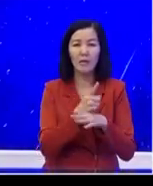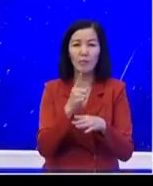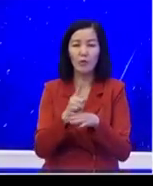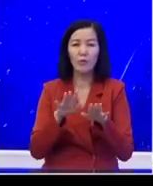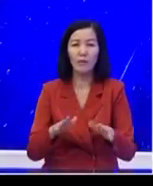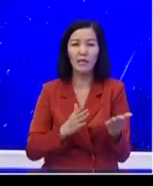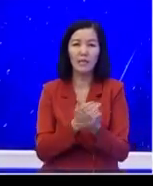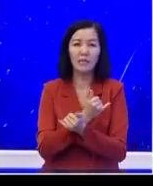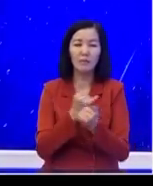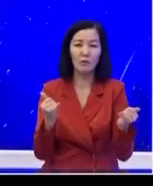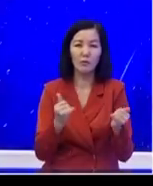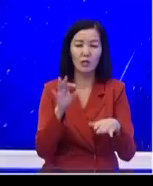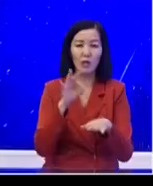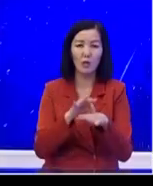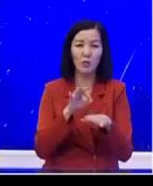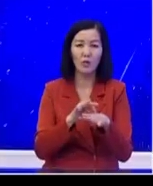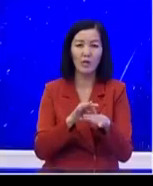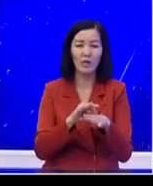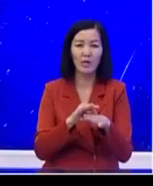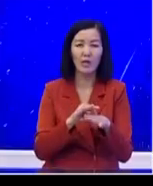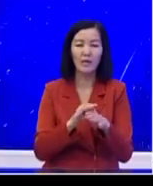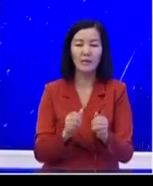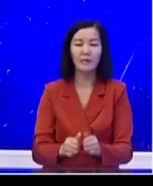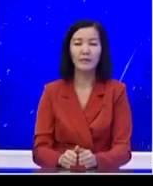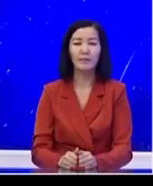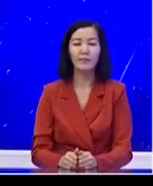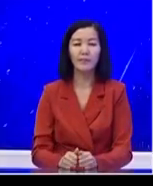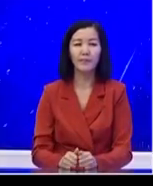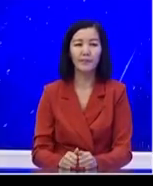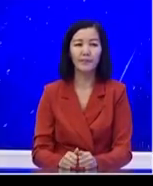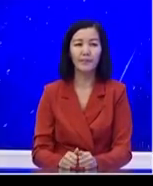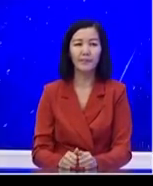етті. Індеттің ілмегіне іліккендерді қатарға қосты.